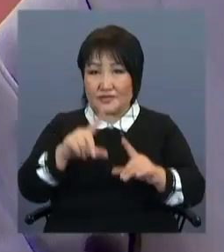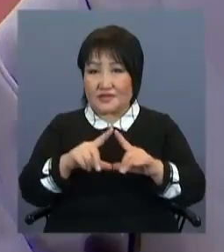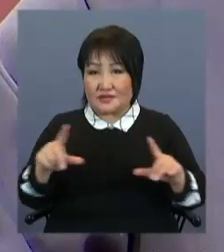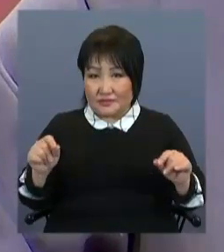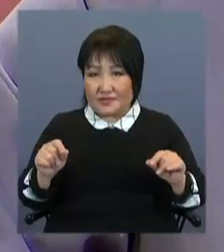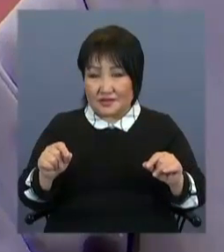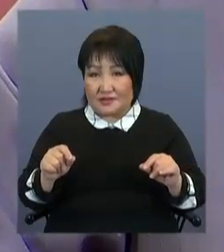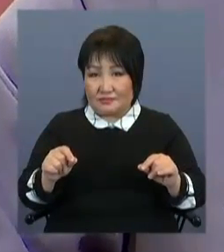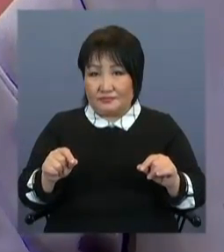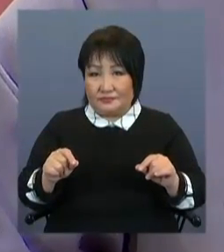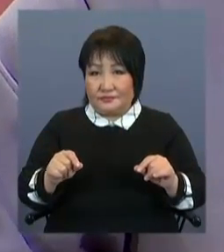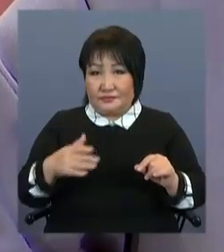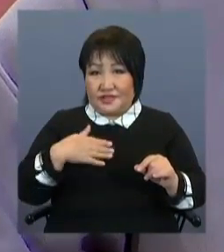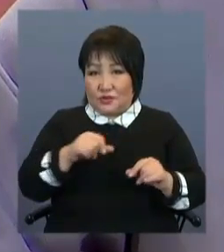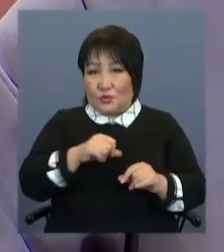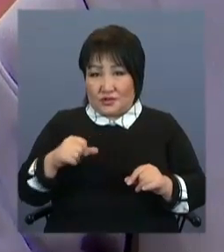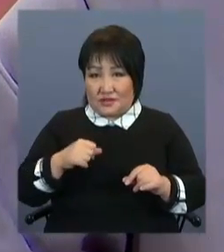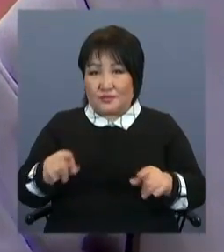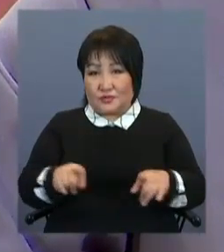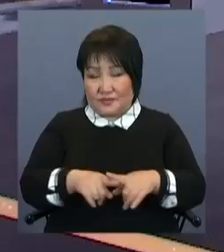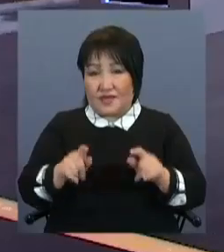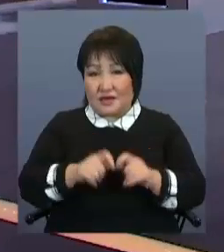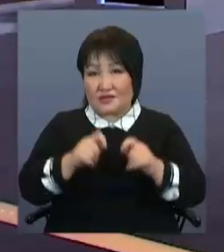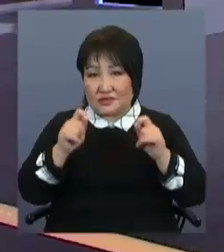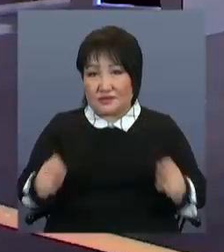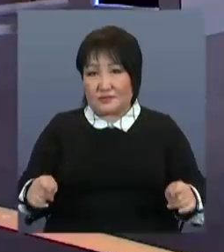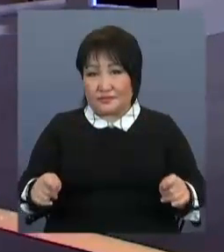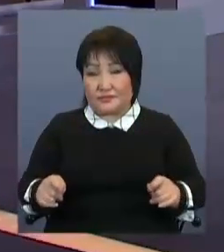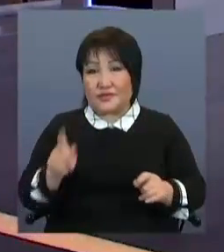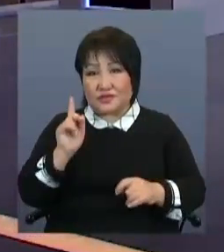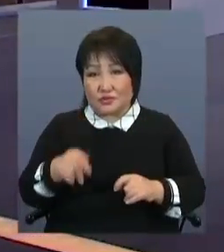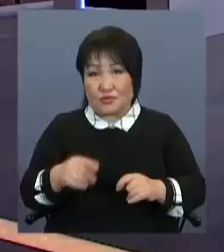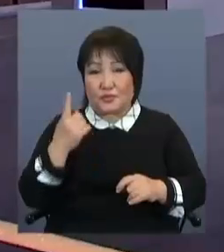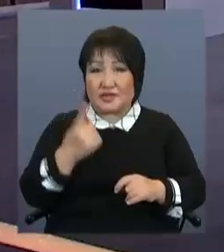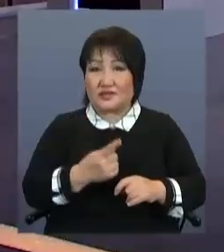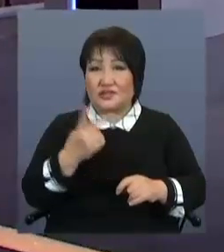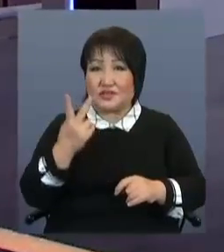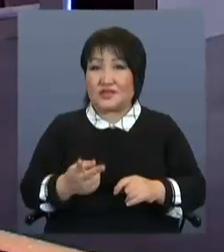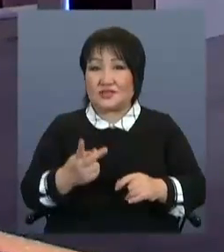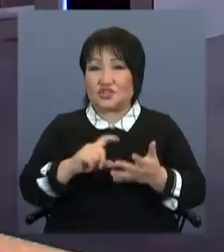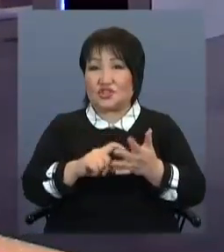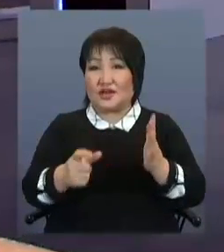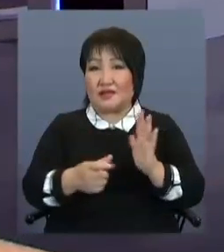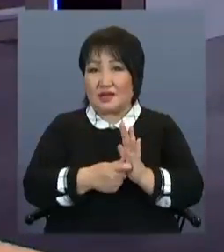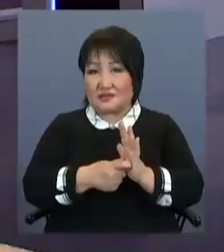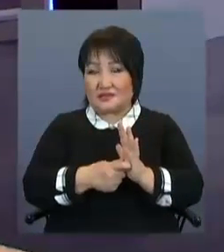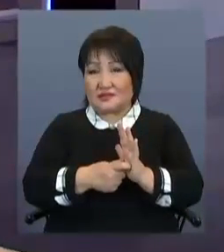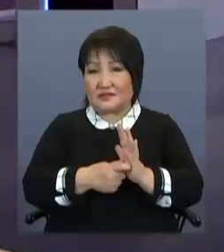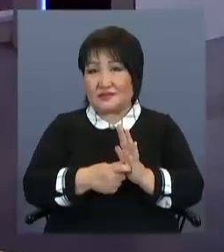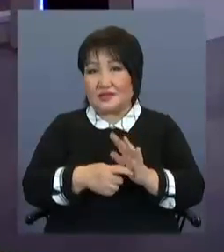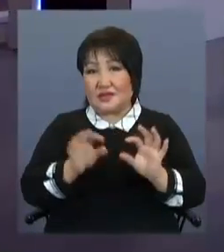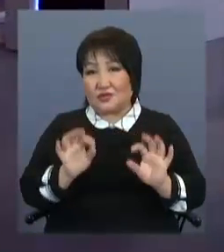өзім де аштым. Сол анау бірінші, екінші класс дұрыстап оқи алмай